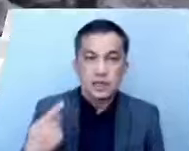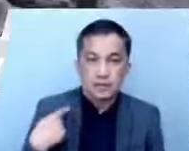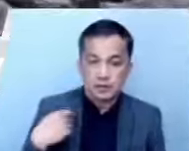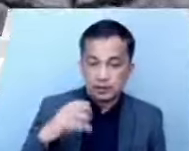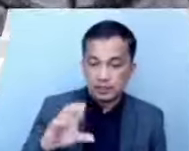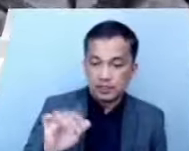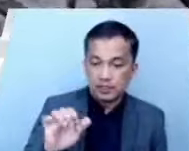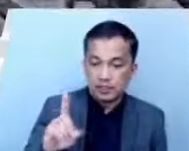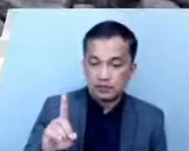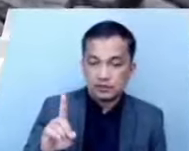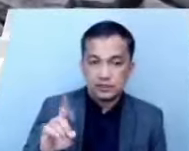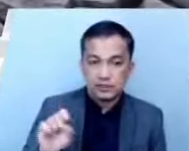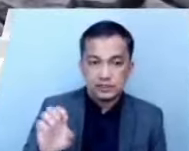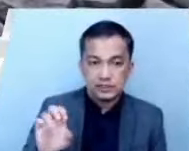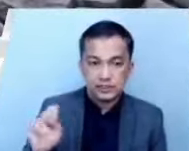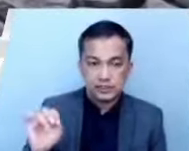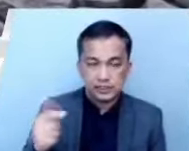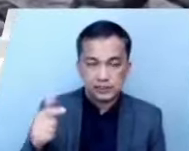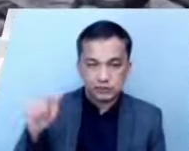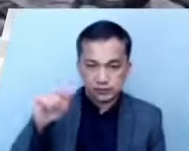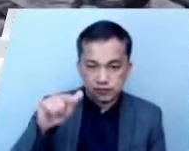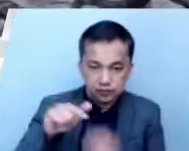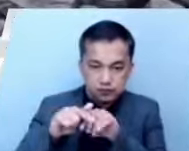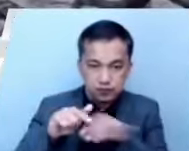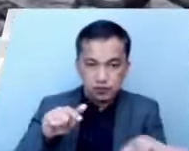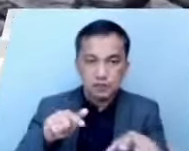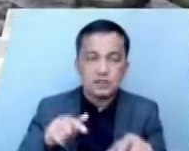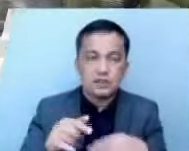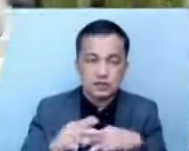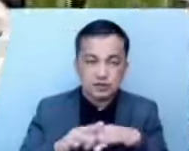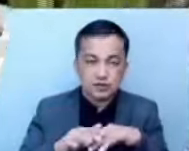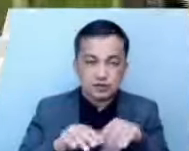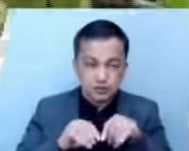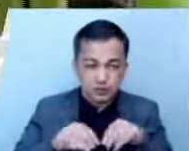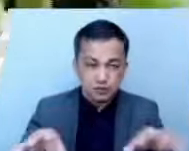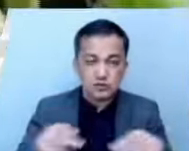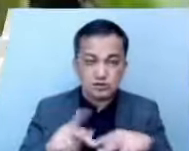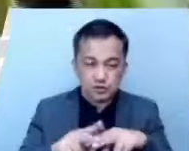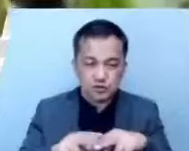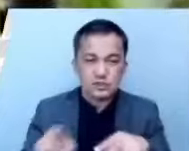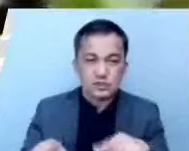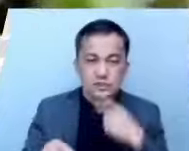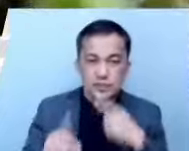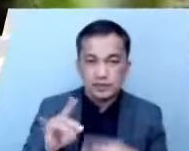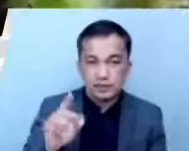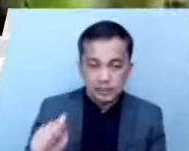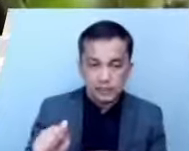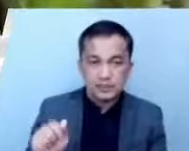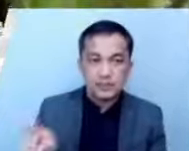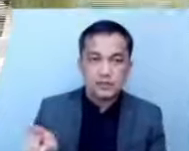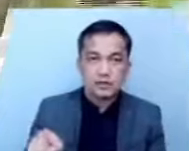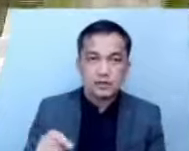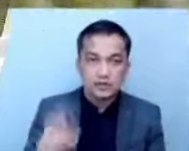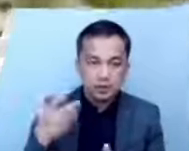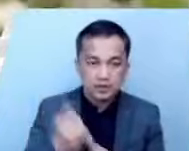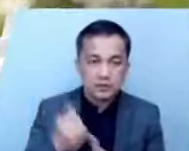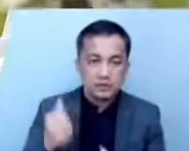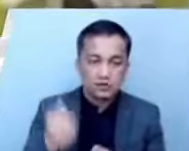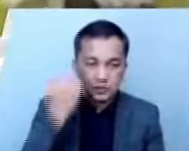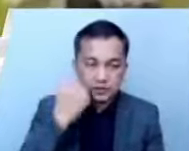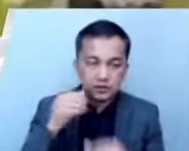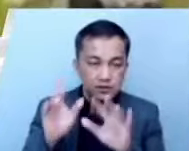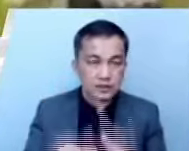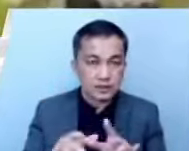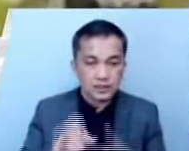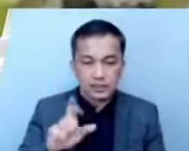magpaulan sa mga palayan. Ayon sa Department of Agriculture, pinaka-apektado sa ngayon sa kakapusan ng ulan dahil sa El Niño ang